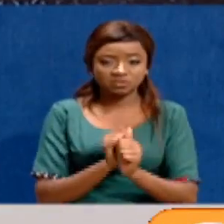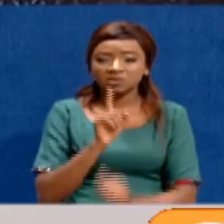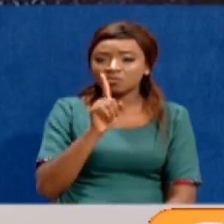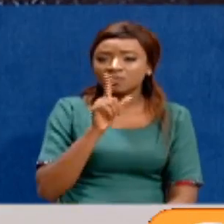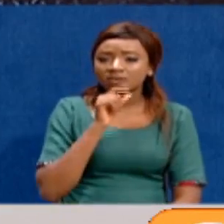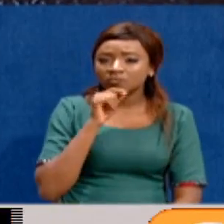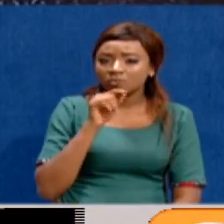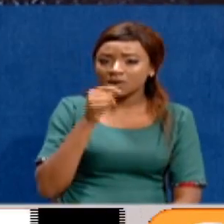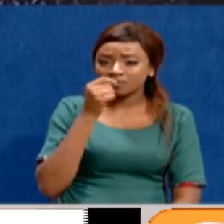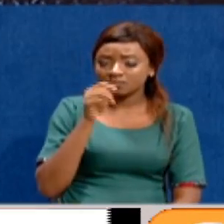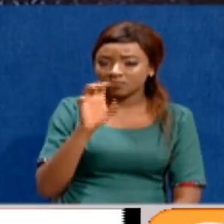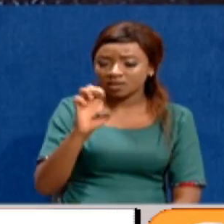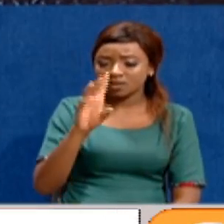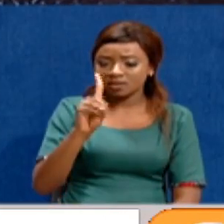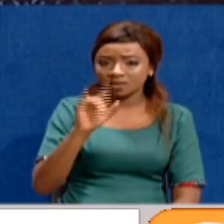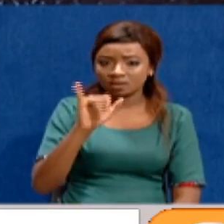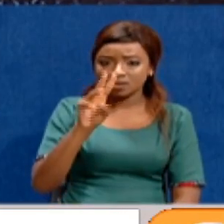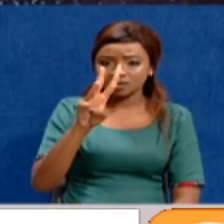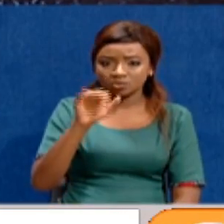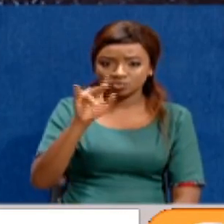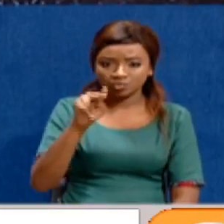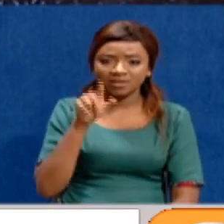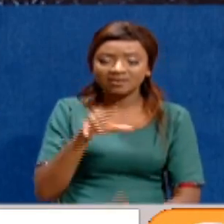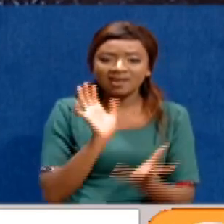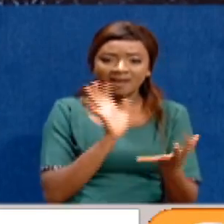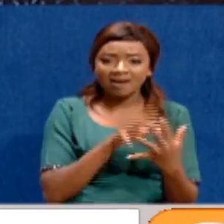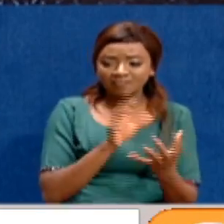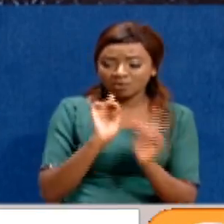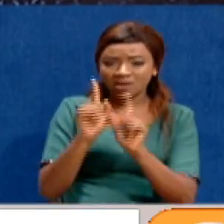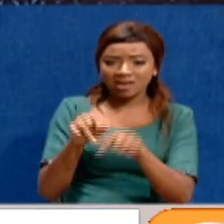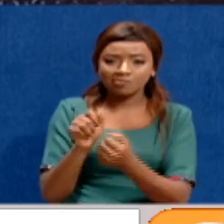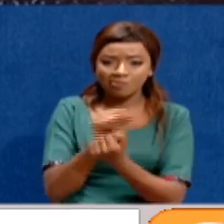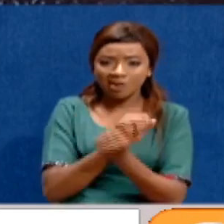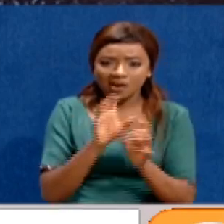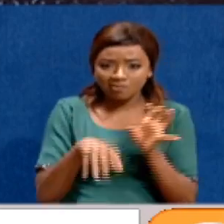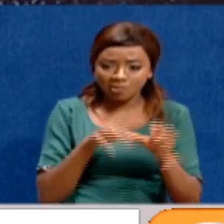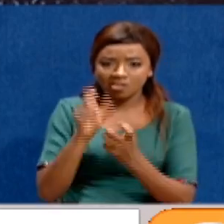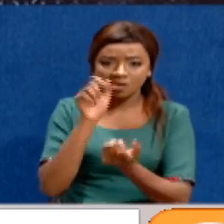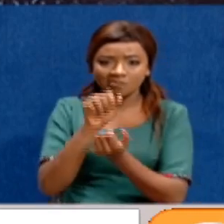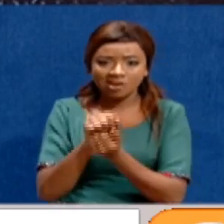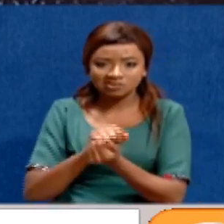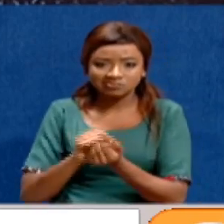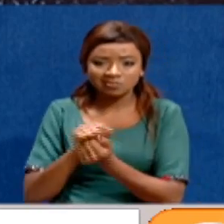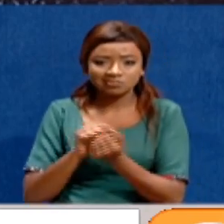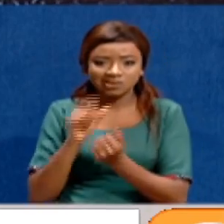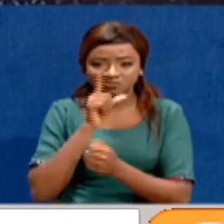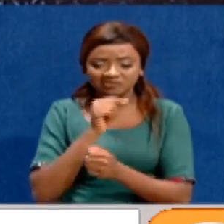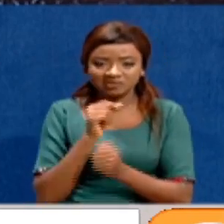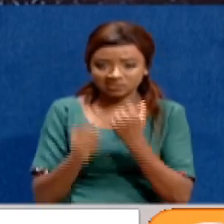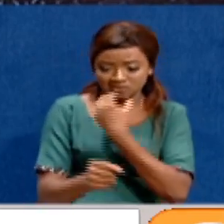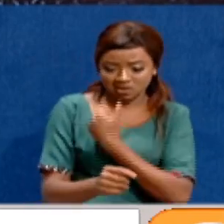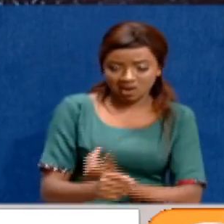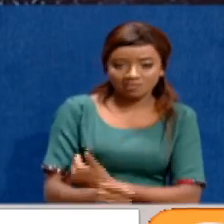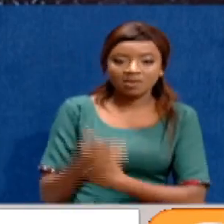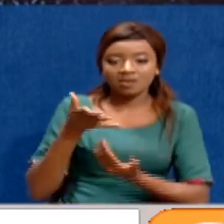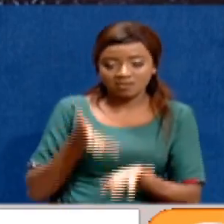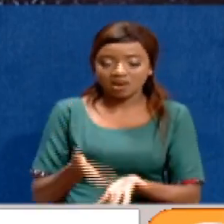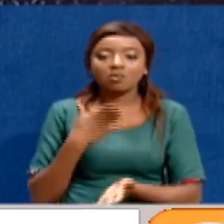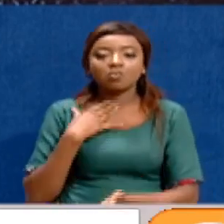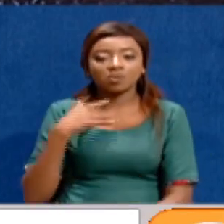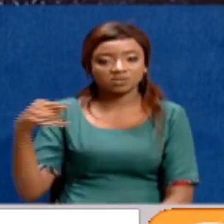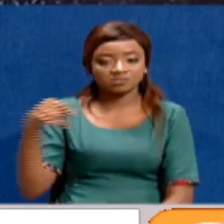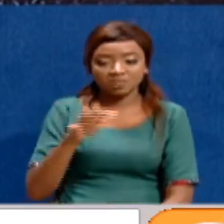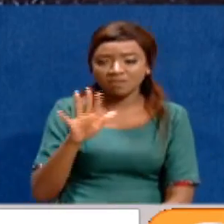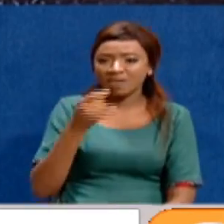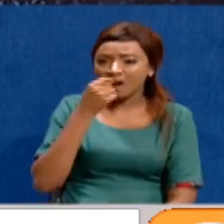Mwanariadha wa mbio za marathon aliyevamiwa na kujeruhiwa na kiboko mjini Nyahururu hivi majuzi, sasa anataka fidia. Edwin Mokua